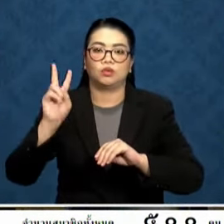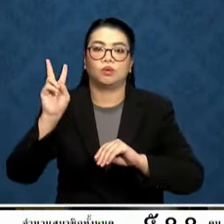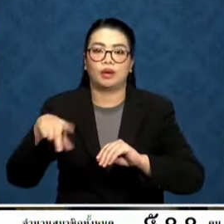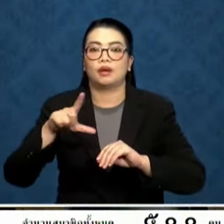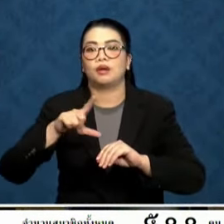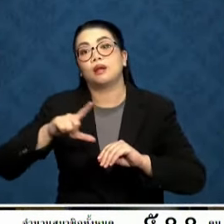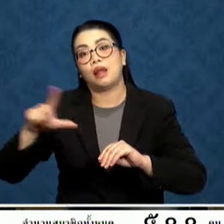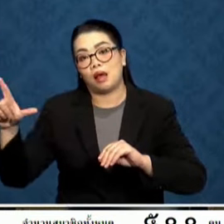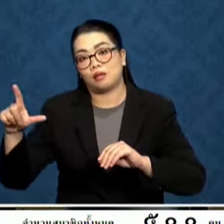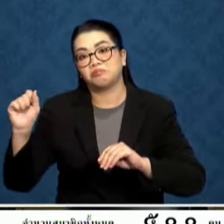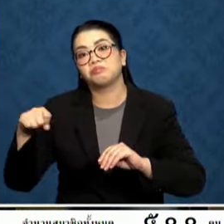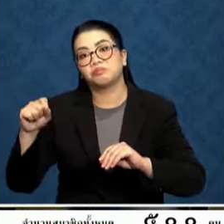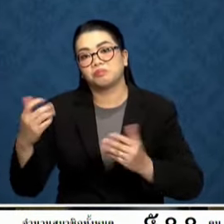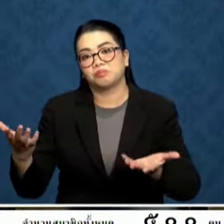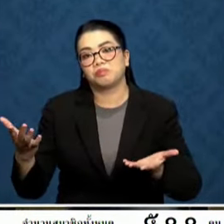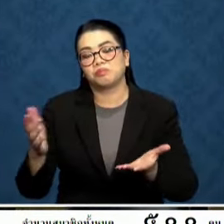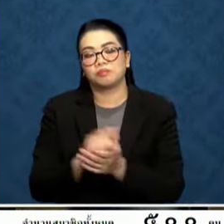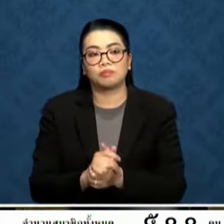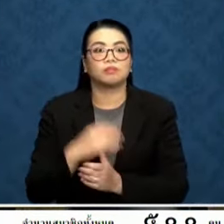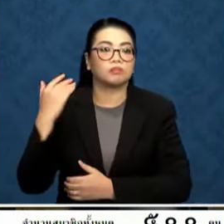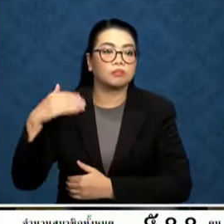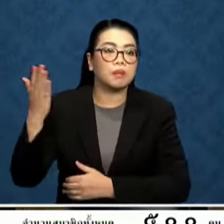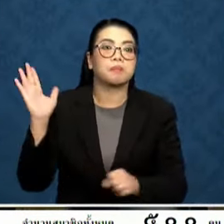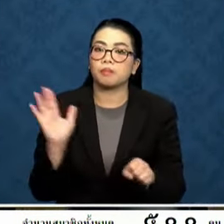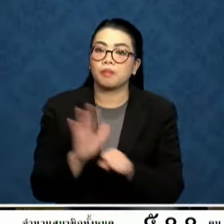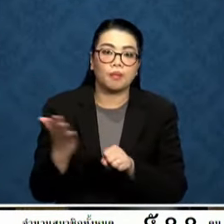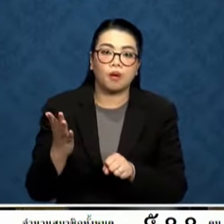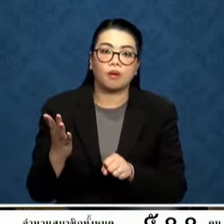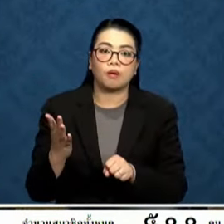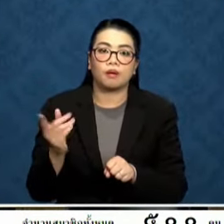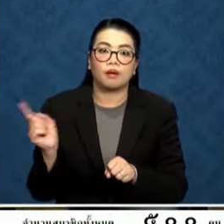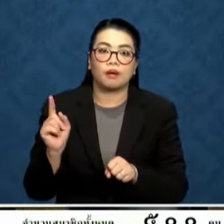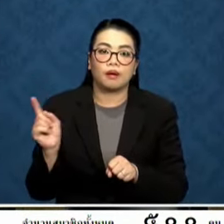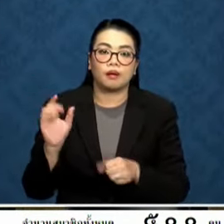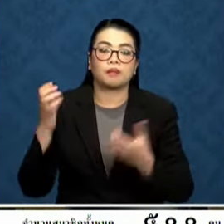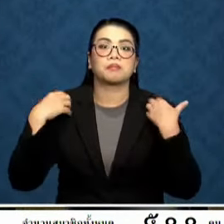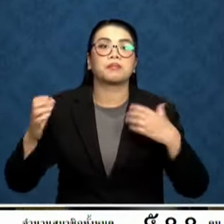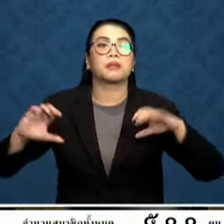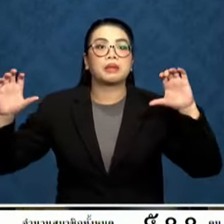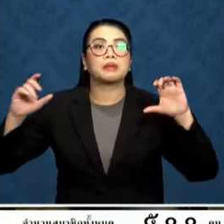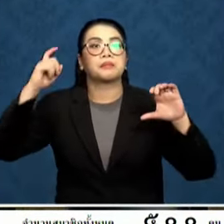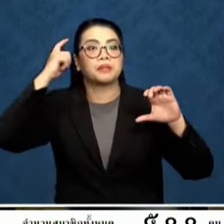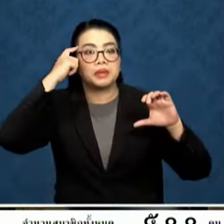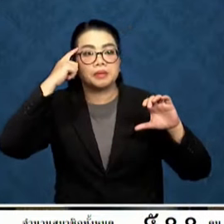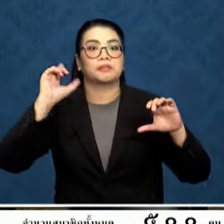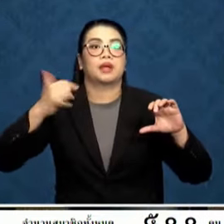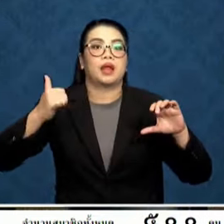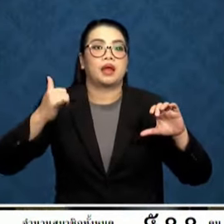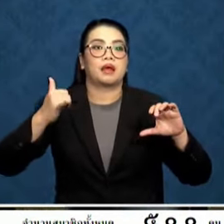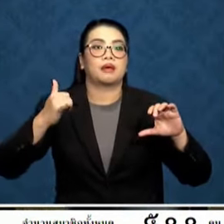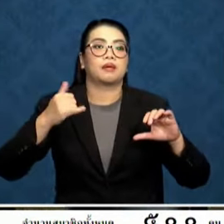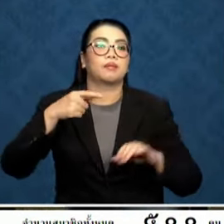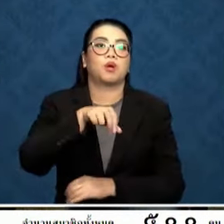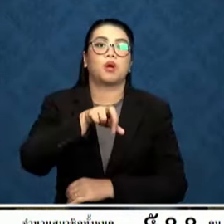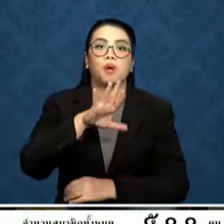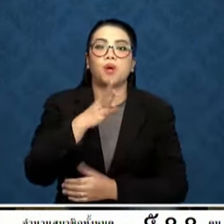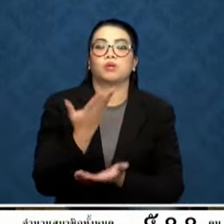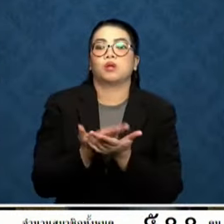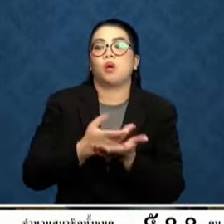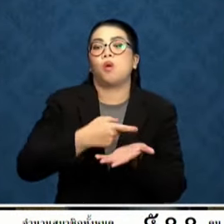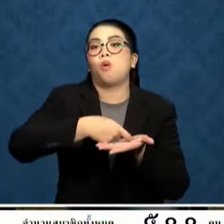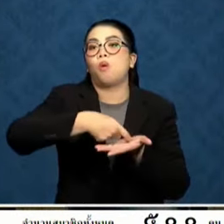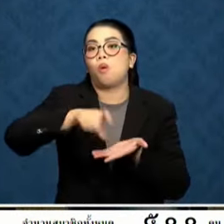ล้านบาทแล้วถ้าหากไม่พออีกรัฐบาลก็อาจจะออกพระราชบัญญัติโอนงดประมาณ